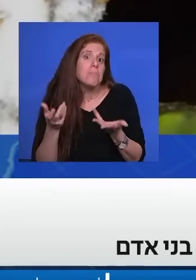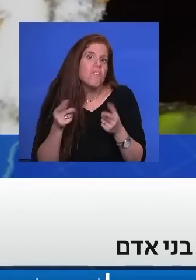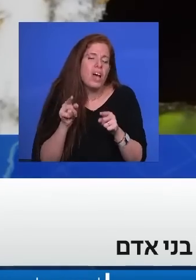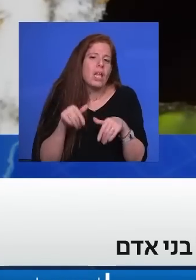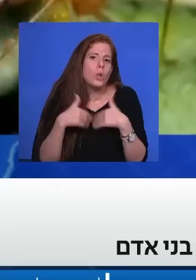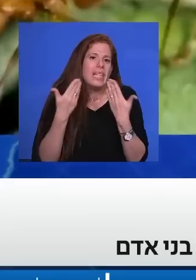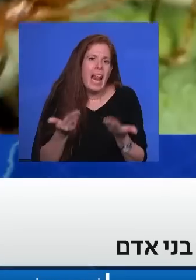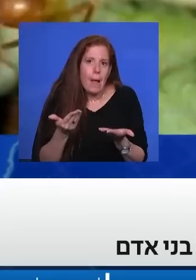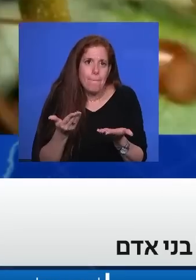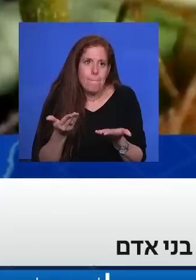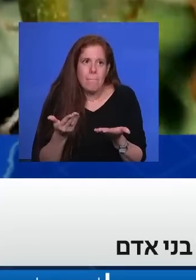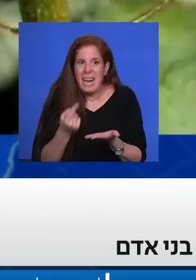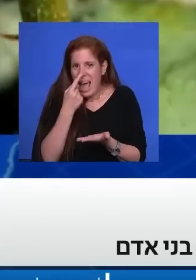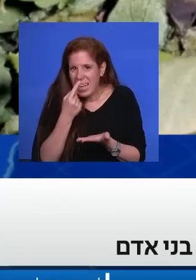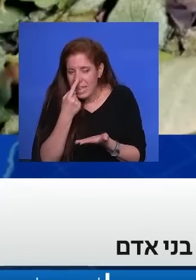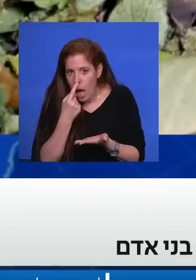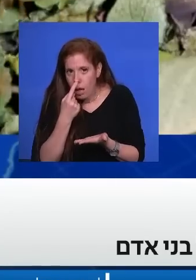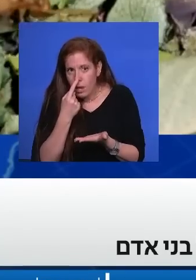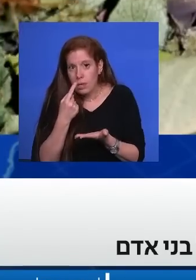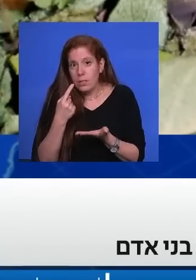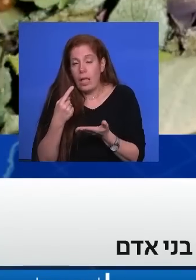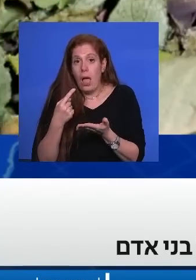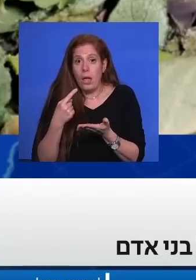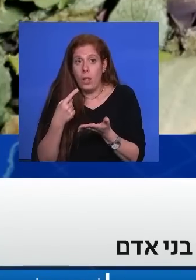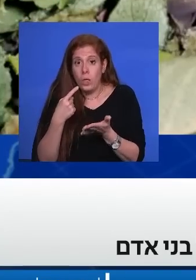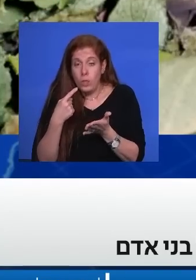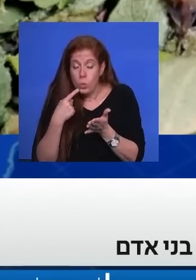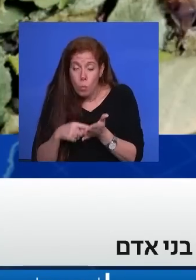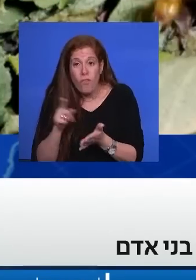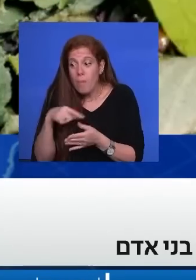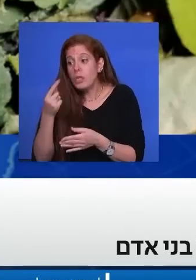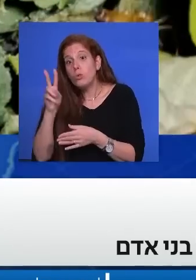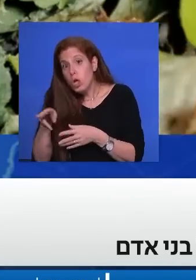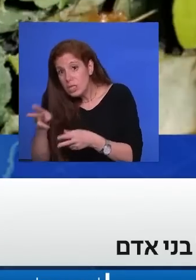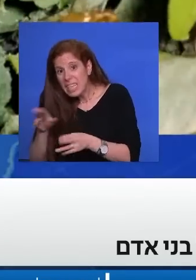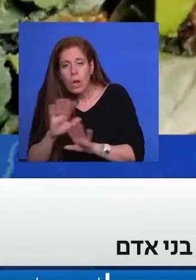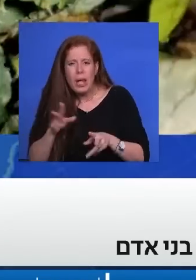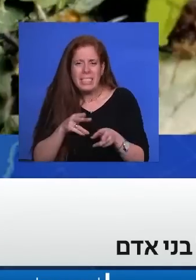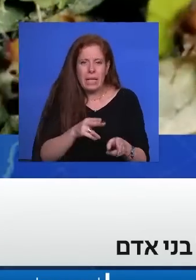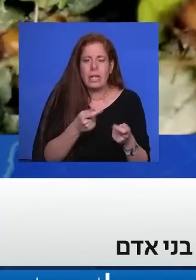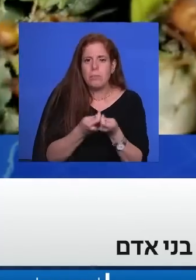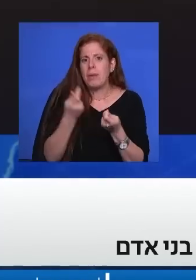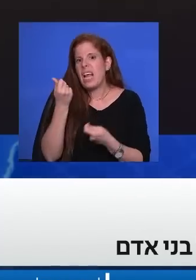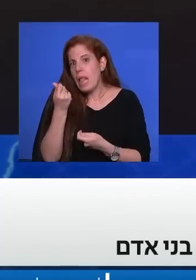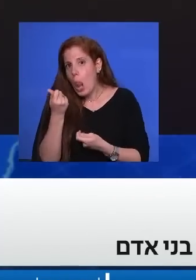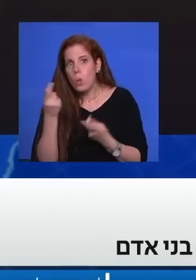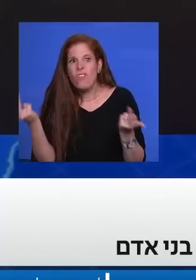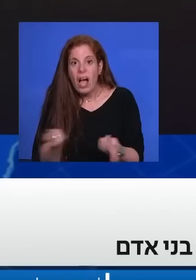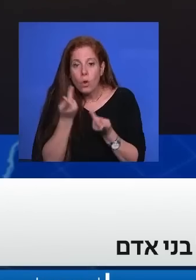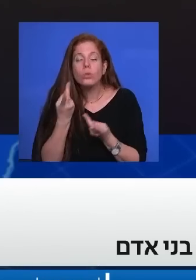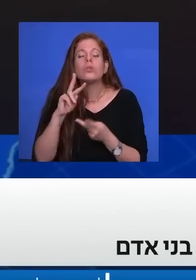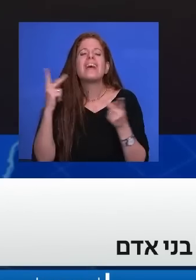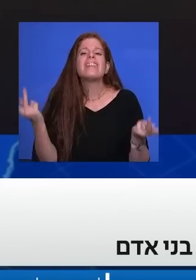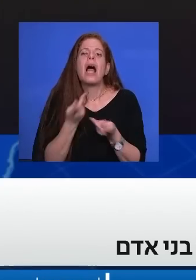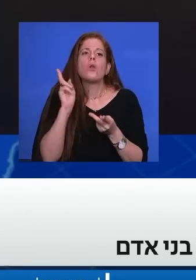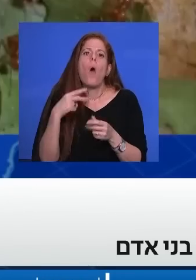להם להריח את הדוגמאות, והם יגידו אם יש סרטן או אין סרטן. אז מבחינת העלות והקלות, יהיה הרבה יותר קל, נוכל לעשות